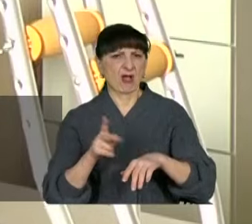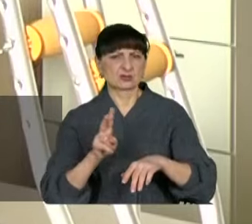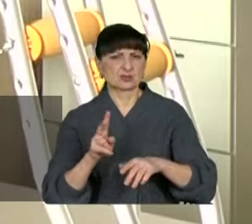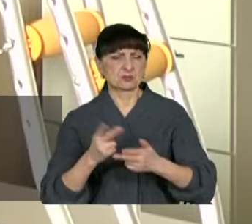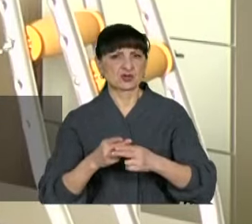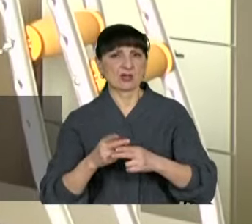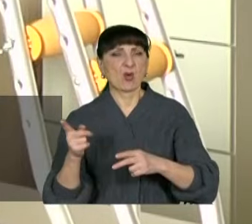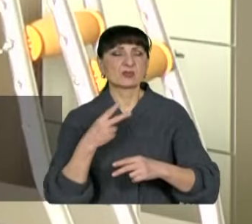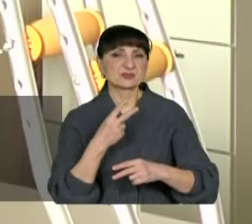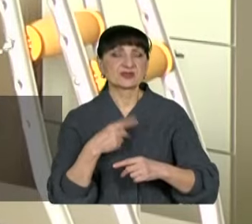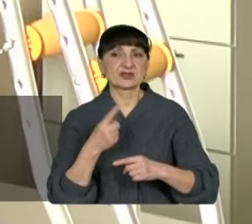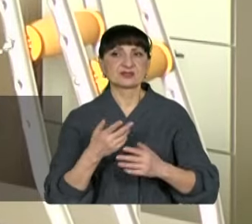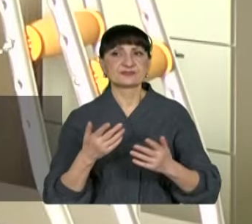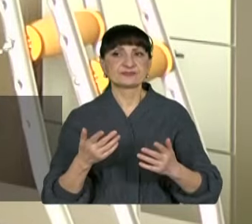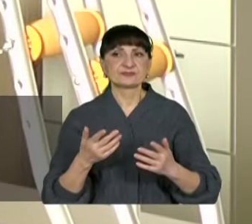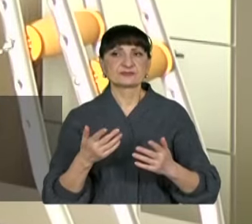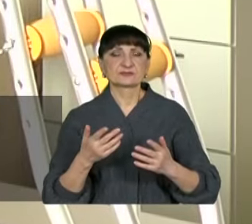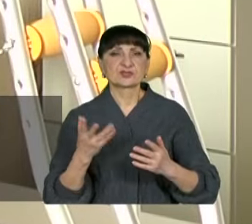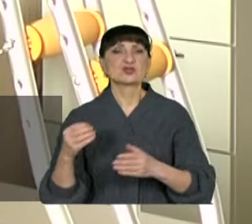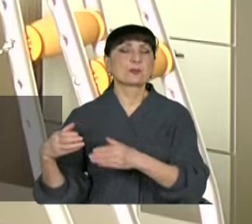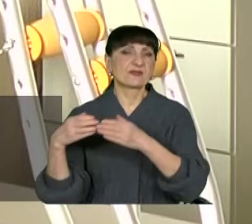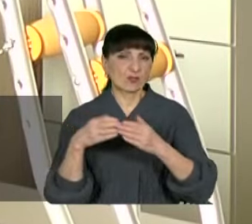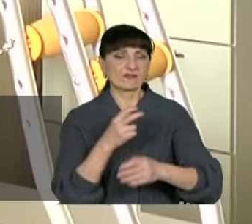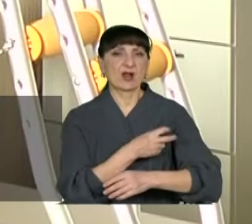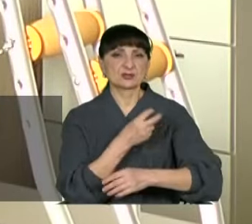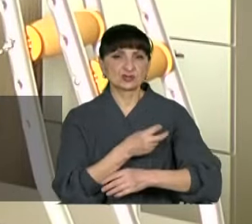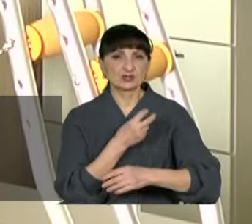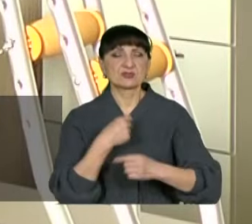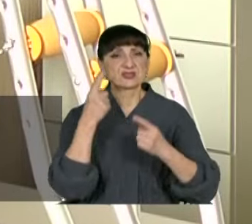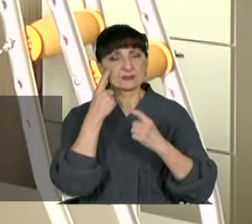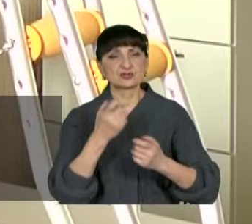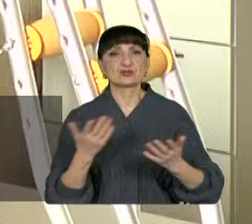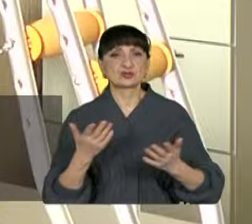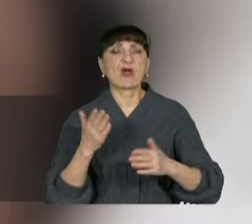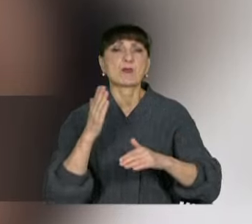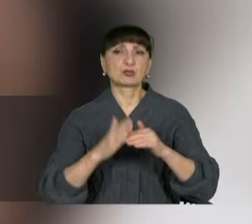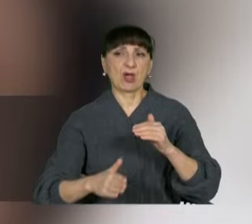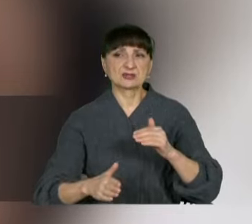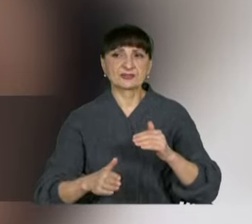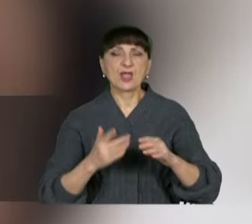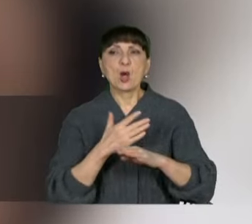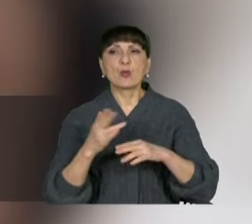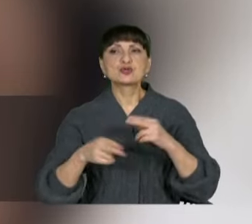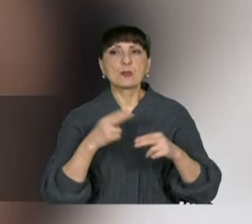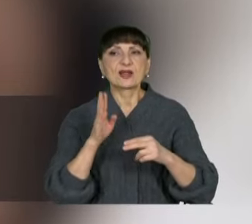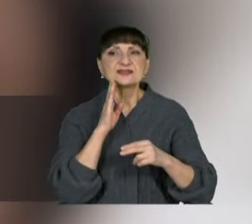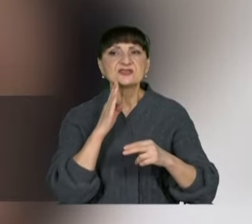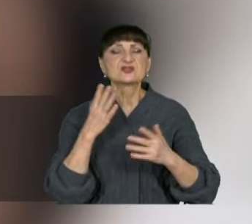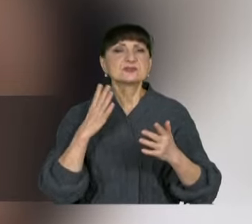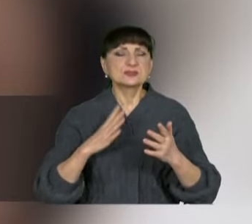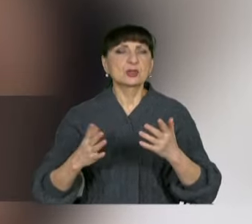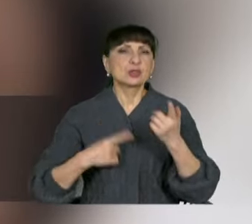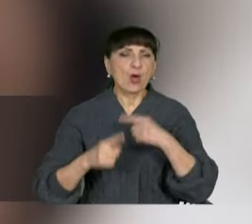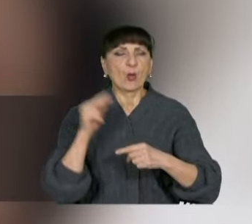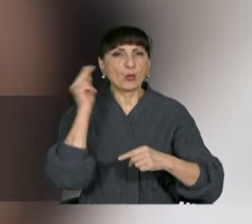И врач на меня посмотрел и привел еще бригаду врачей, конечно. Мне сообщили, что пришла ампутация. После операции девушке пришлось буквально